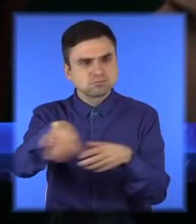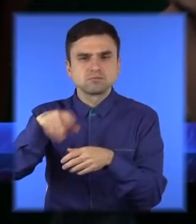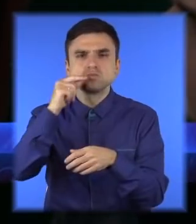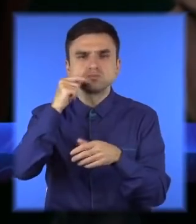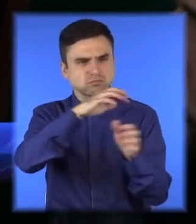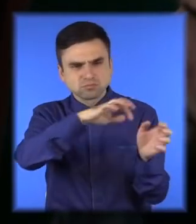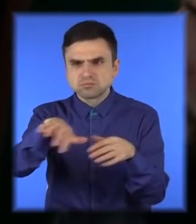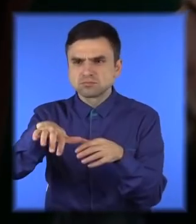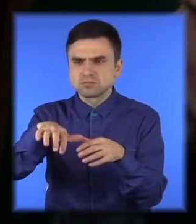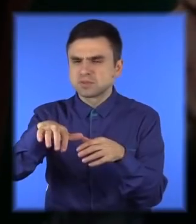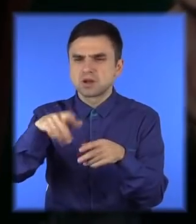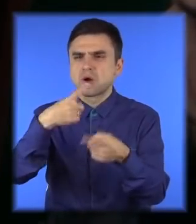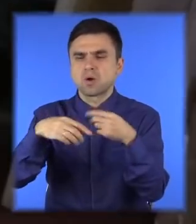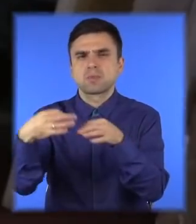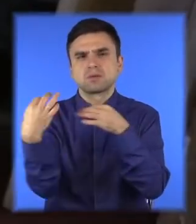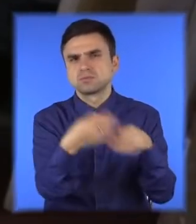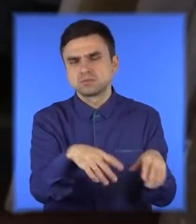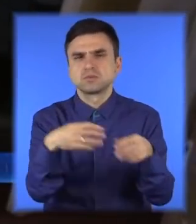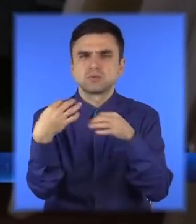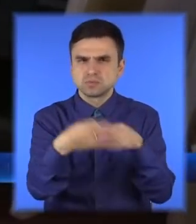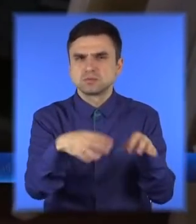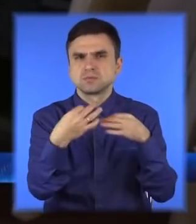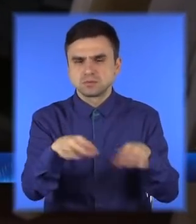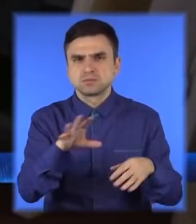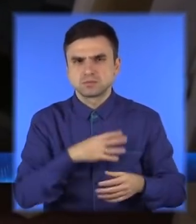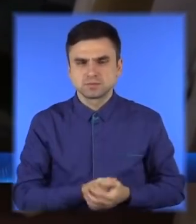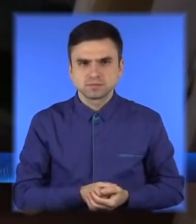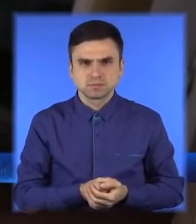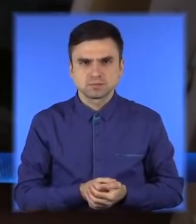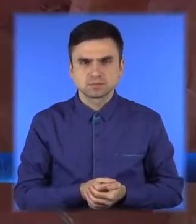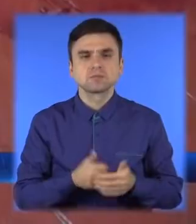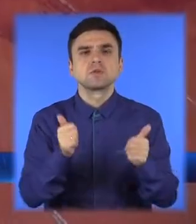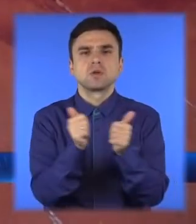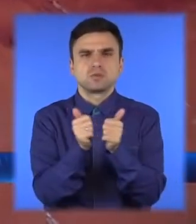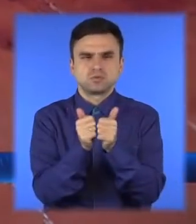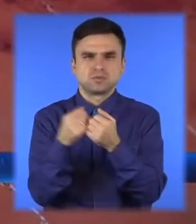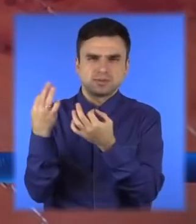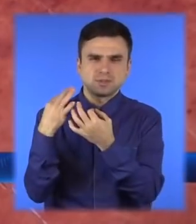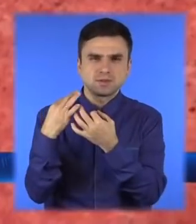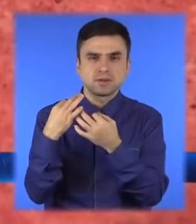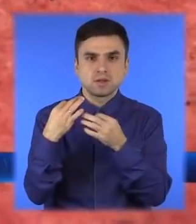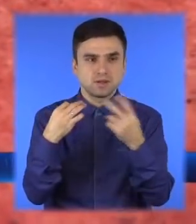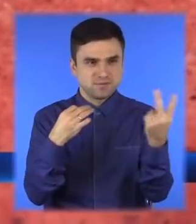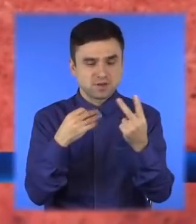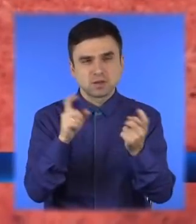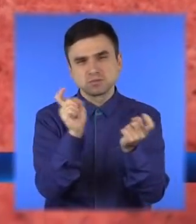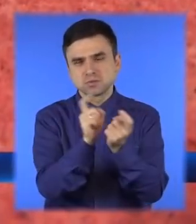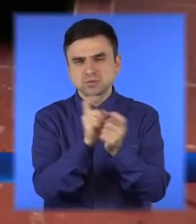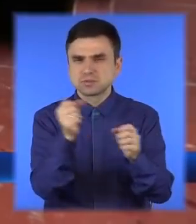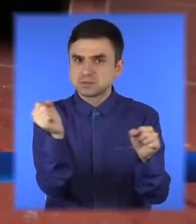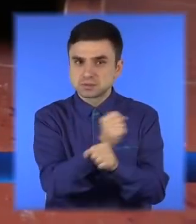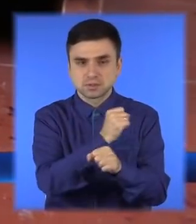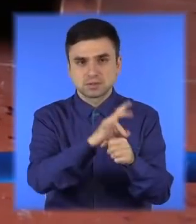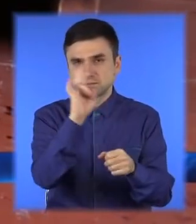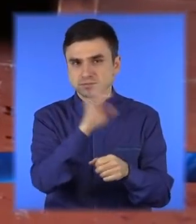ругали, дрались, щось виясняли, якісь отношення. Сусіди кажуть, що бив чоловік співмешканку постійно, але до такого ніколи не